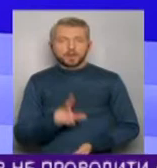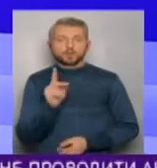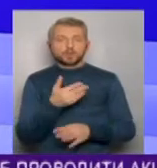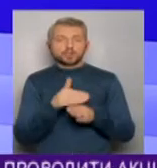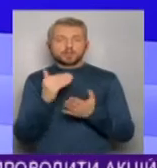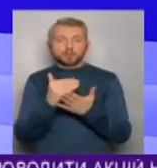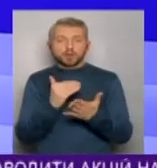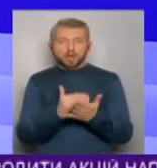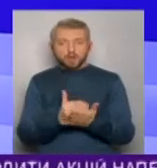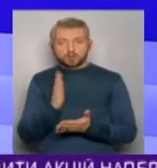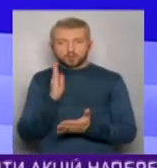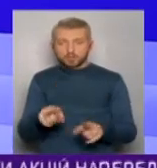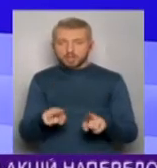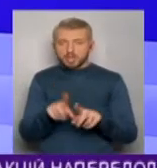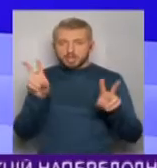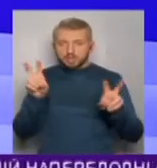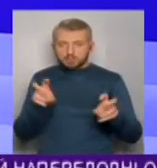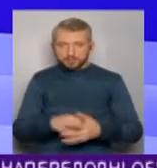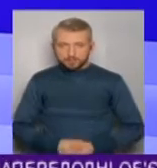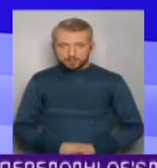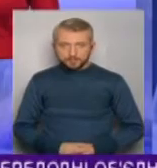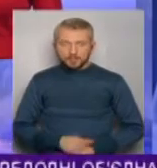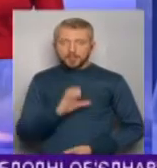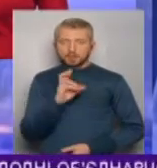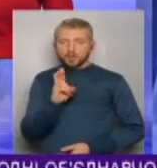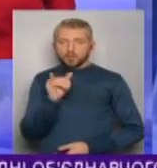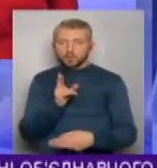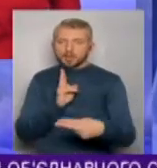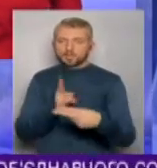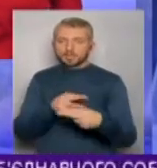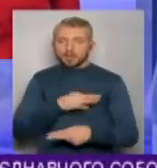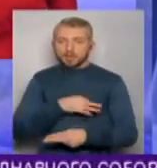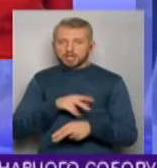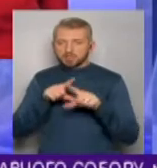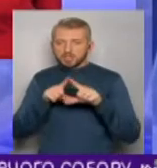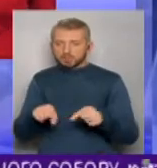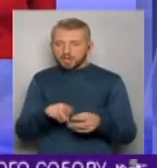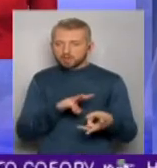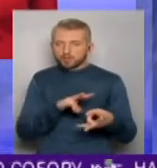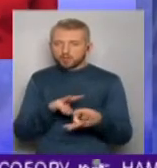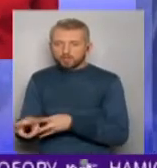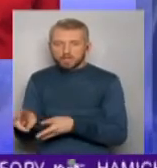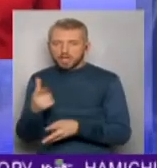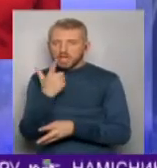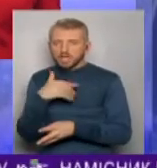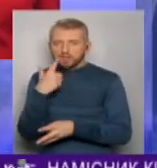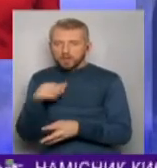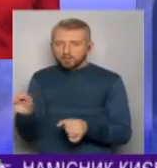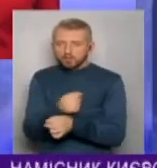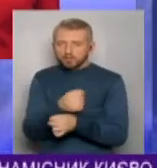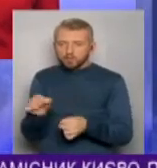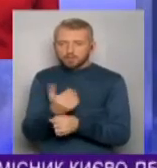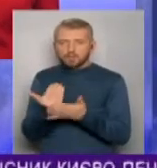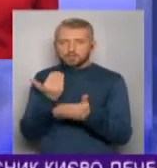частині програми «Київ Лайв», зокрема, говоримо і про таке. СБУ завадила агентам Кремля спровокувати криваве побоїще напередодні